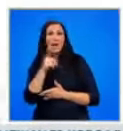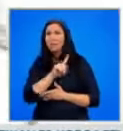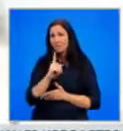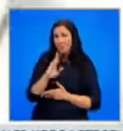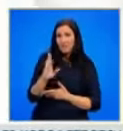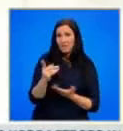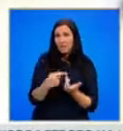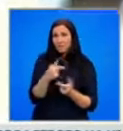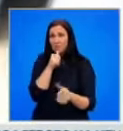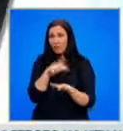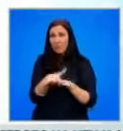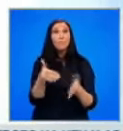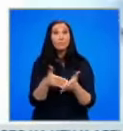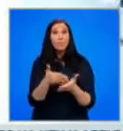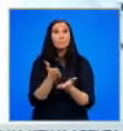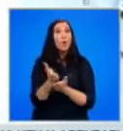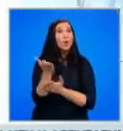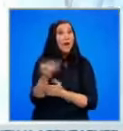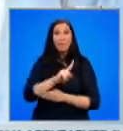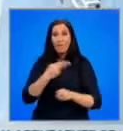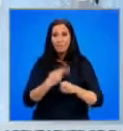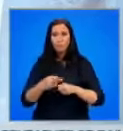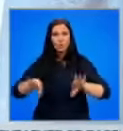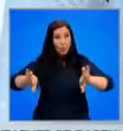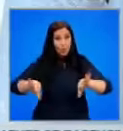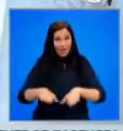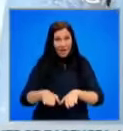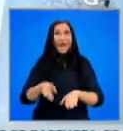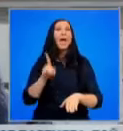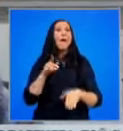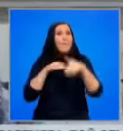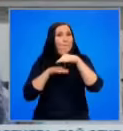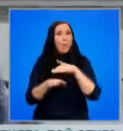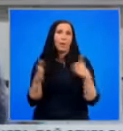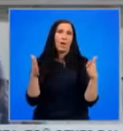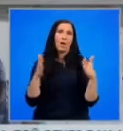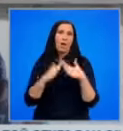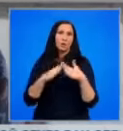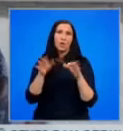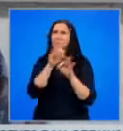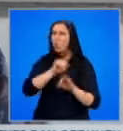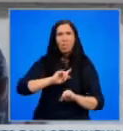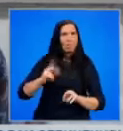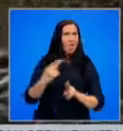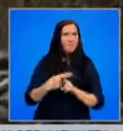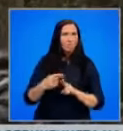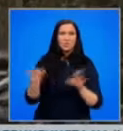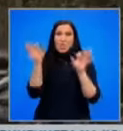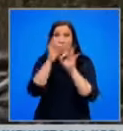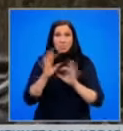се наводняват, а причината според тях е непочистеното дере, което минава под къщите им. Никога не е почисто.